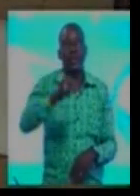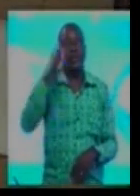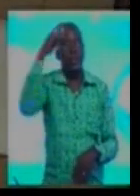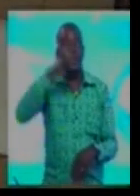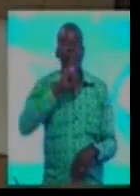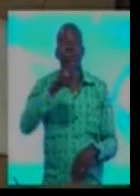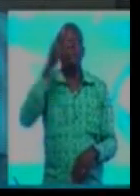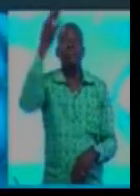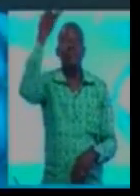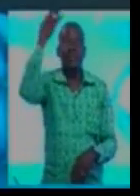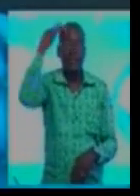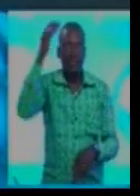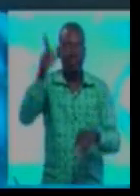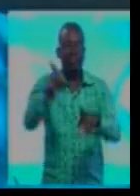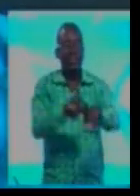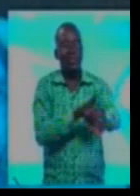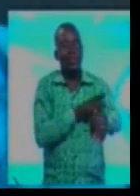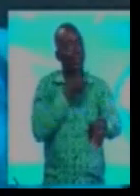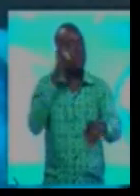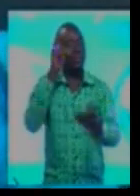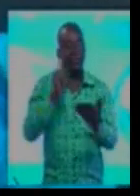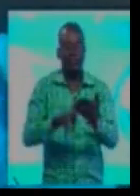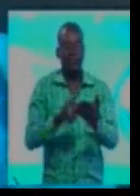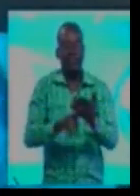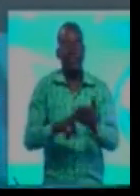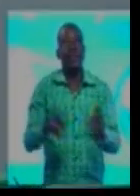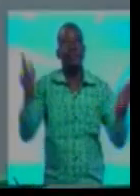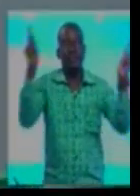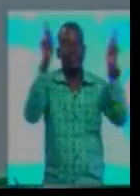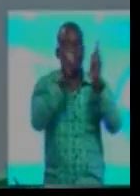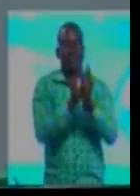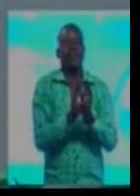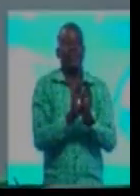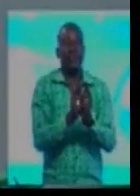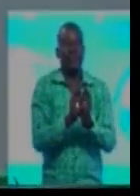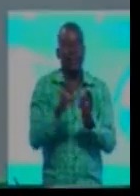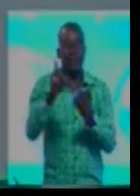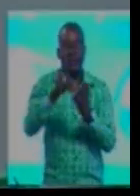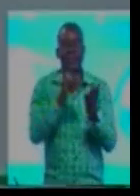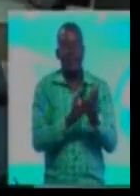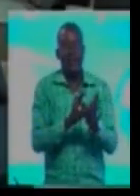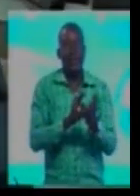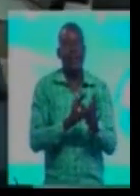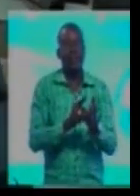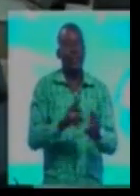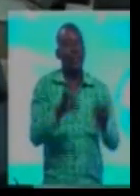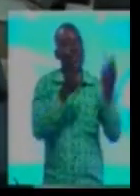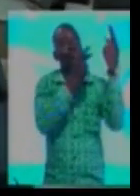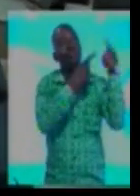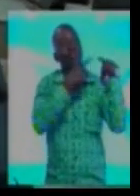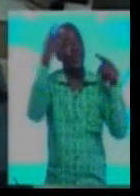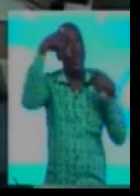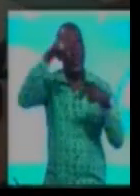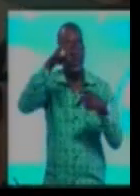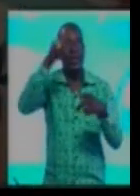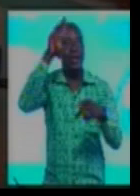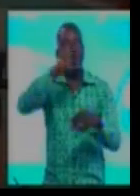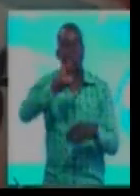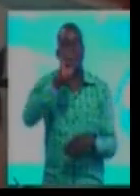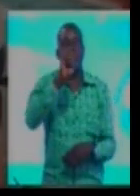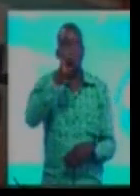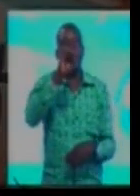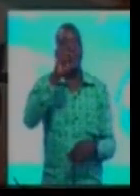longuement abordés au cours de cette rencontre. Le décret portant statut dérogatoire pour les médias